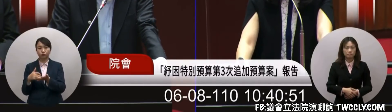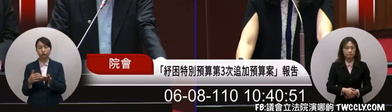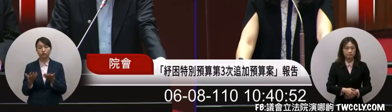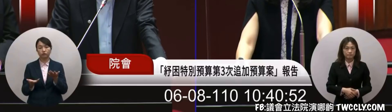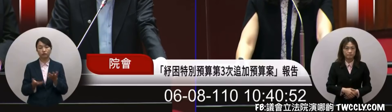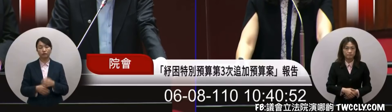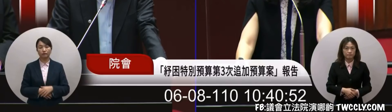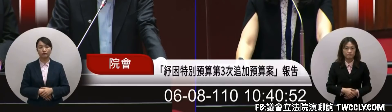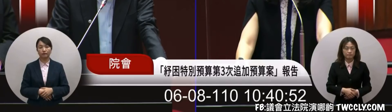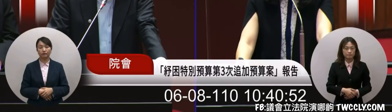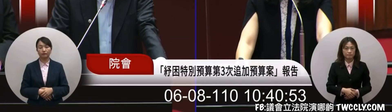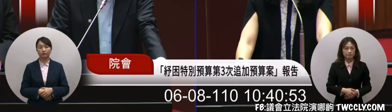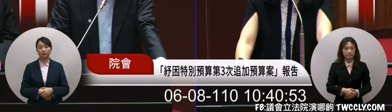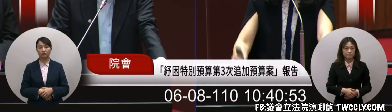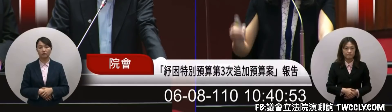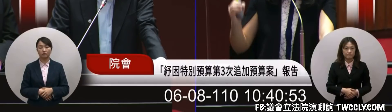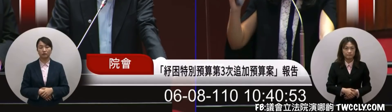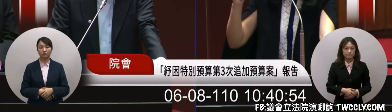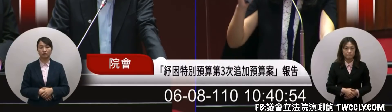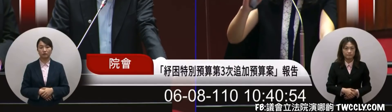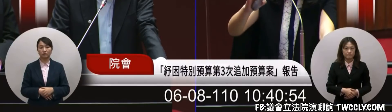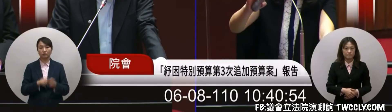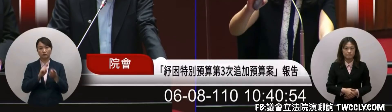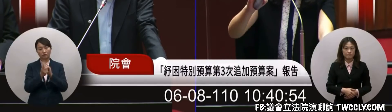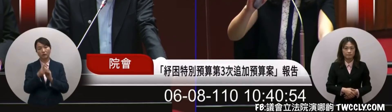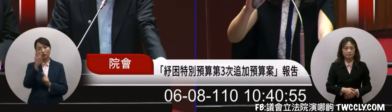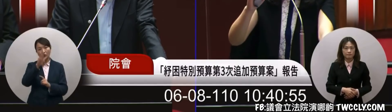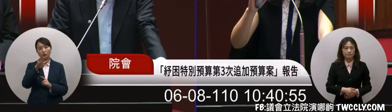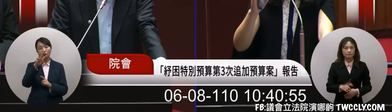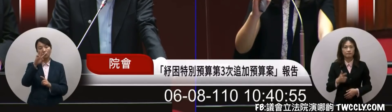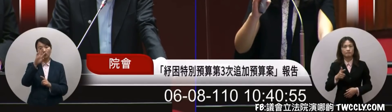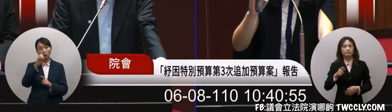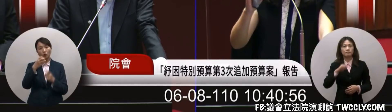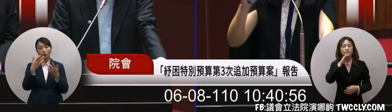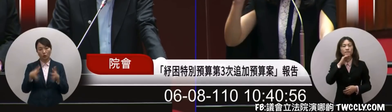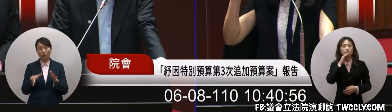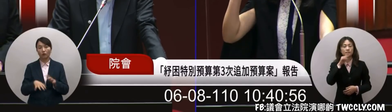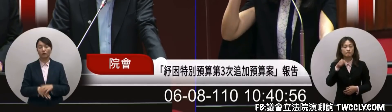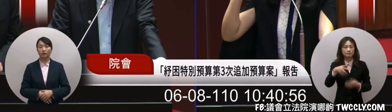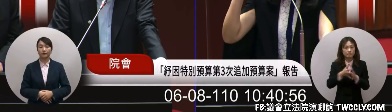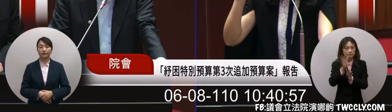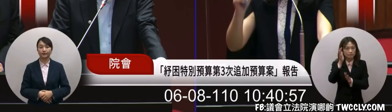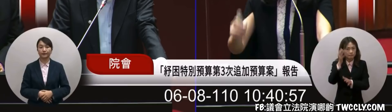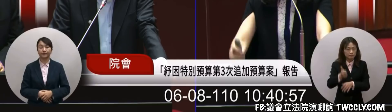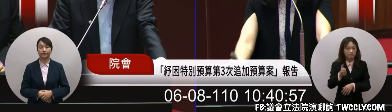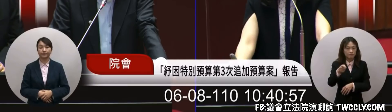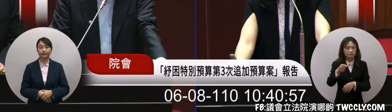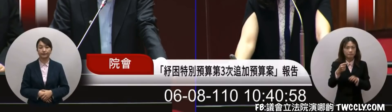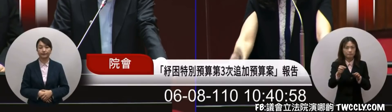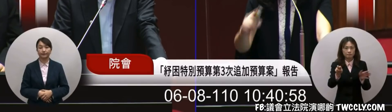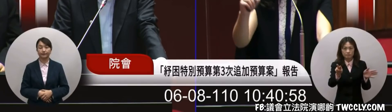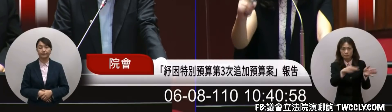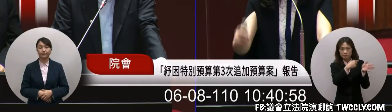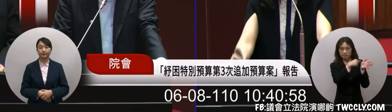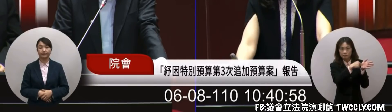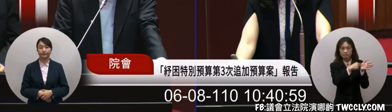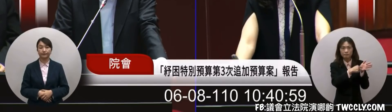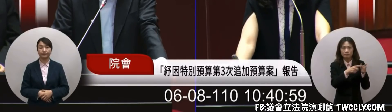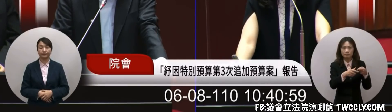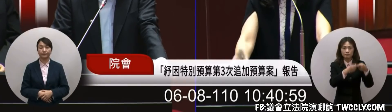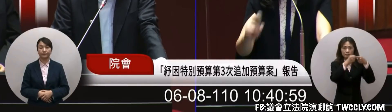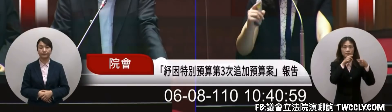是。好，所以你们的大概3000多万。 来来来，那个部长没关系，我想问你哦，你看一下那个荧幕哦。首先第一个变